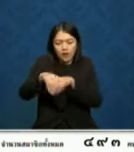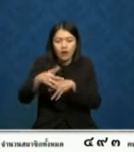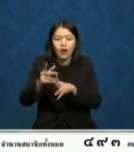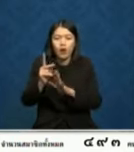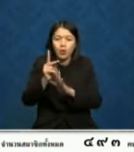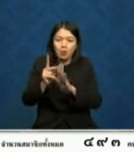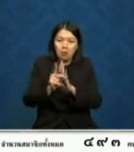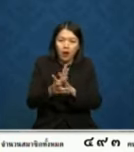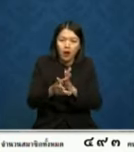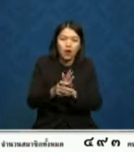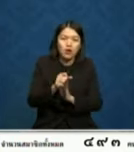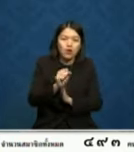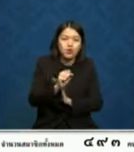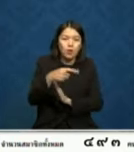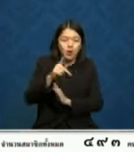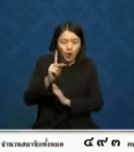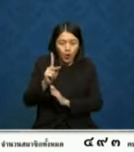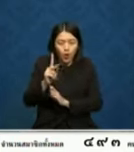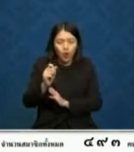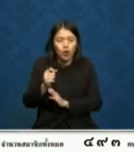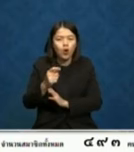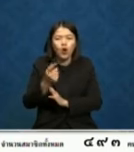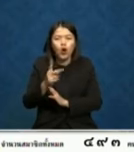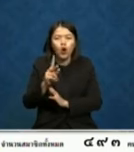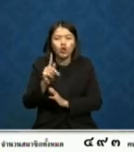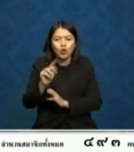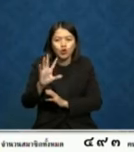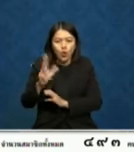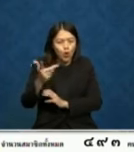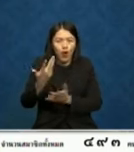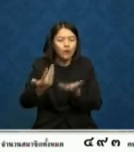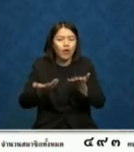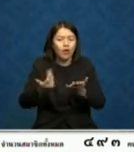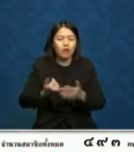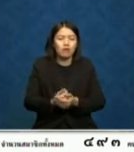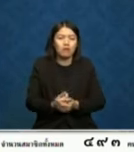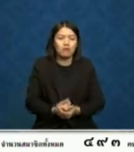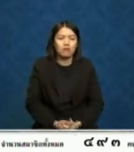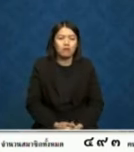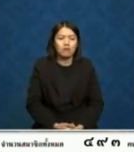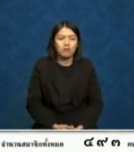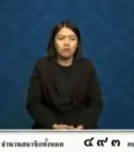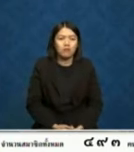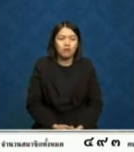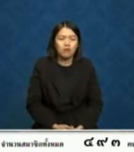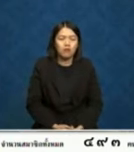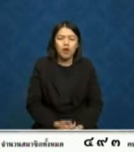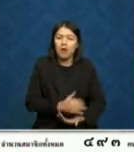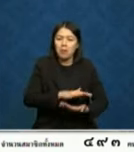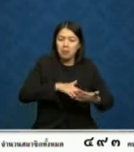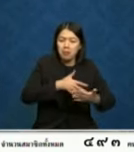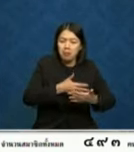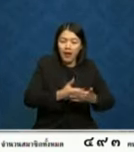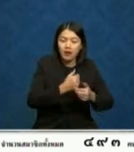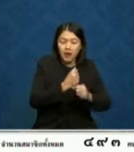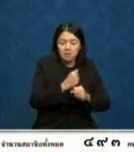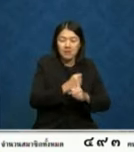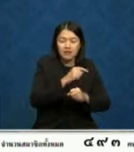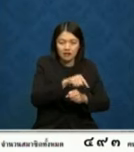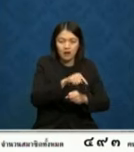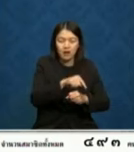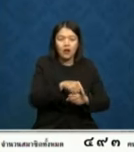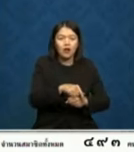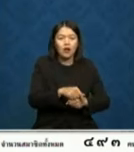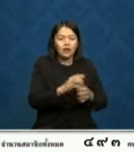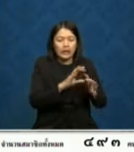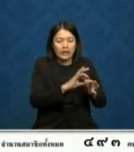กฎหมายไม่ว่าจะเป็นสปกสทกหรือคทชนะครับอันนี้ผมคิดว่าการวางยุทธศาสตร์ตรงนี้นะครับมัน